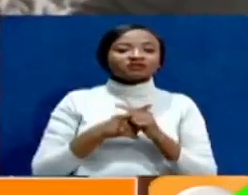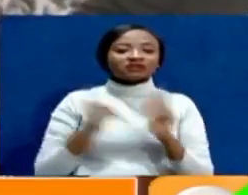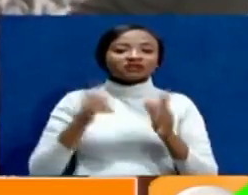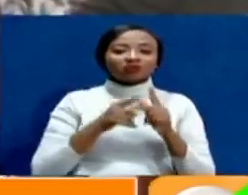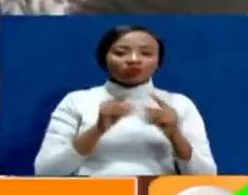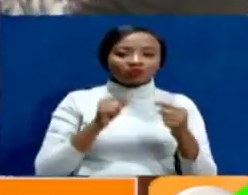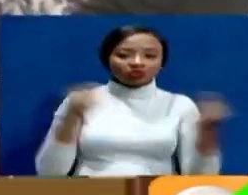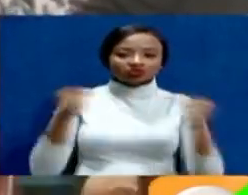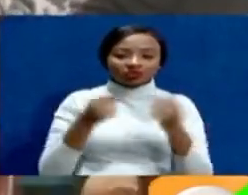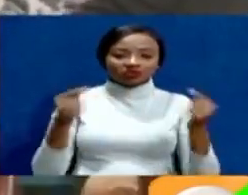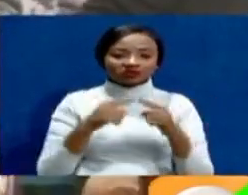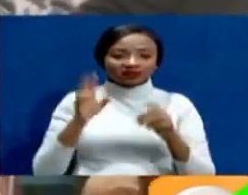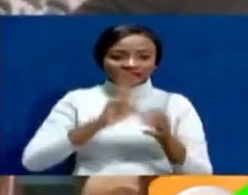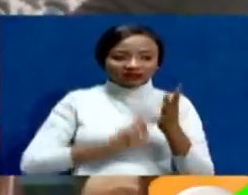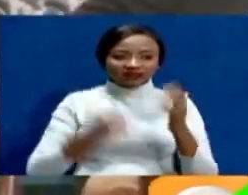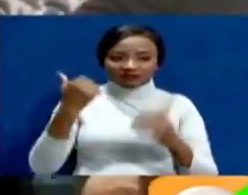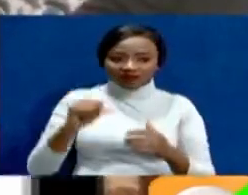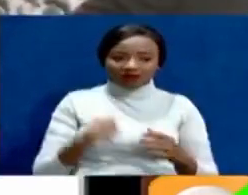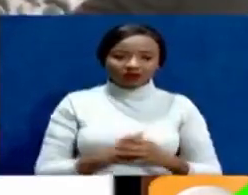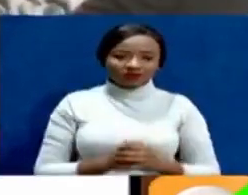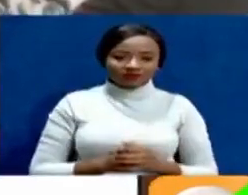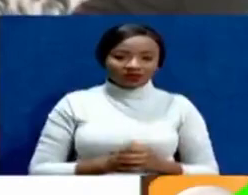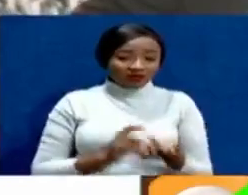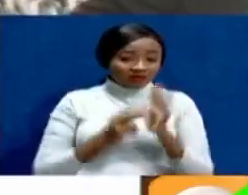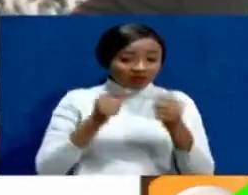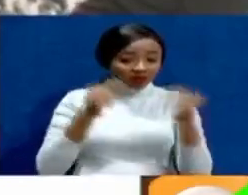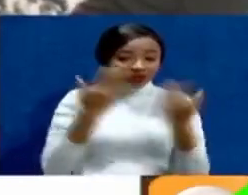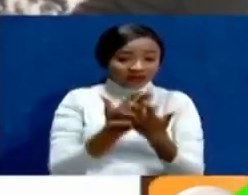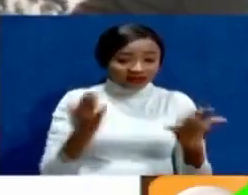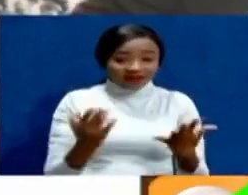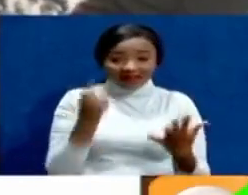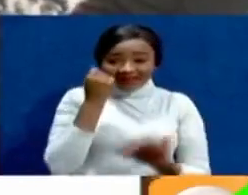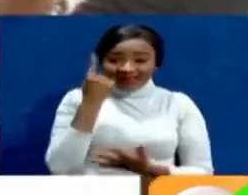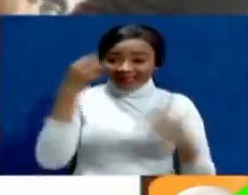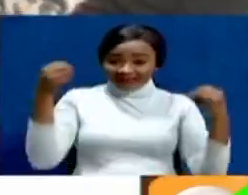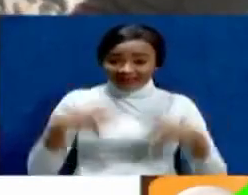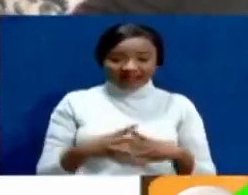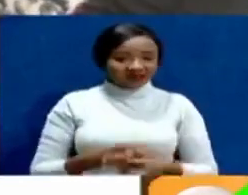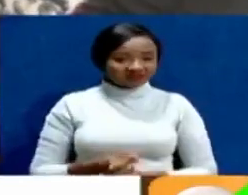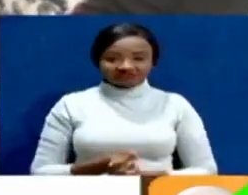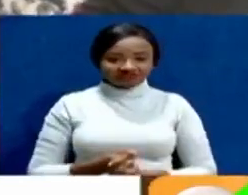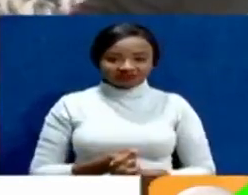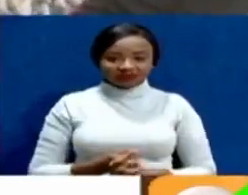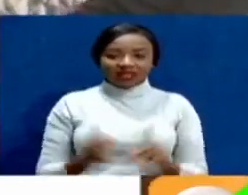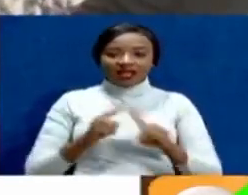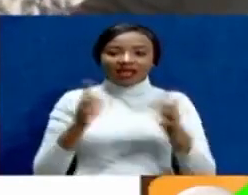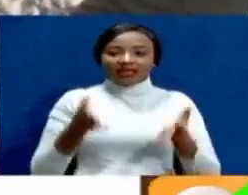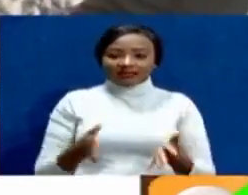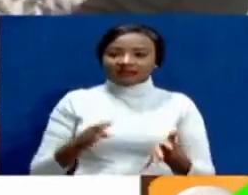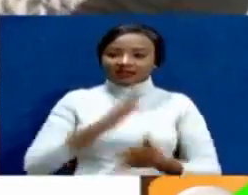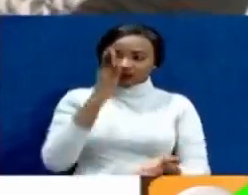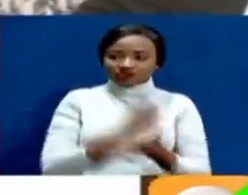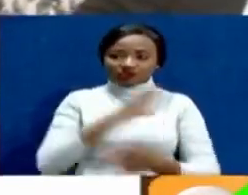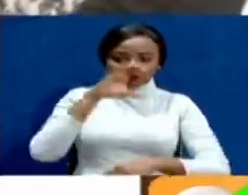haijatoka. Walikuwa wanapinga kitu ambacho walikuwa hawaelewi. Lakini sasa ukweli